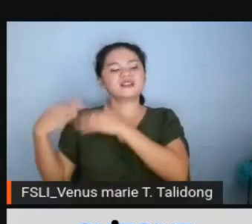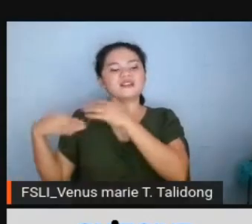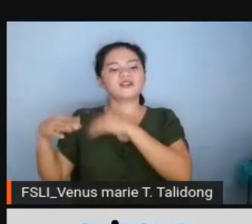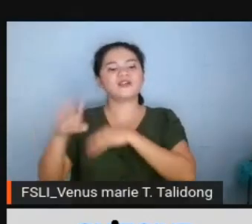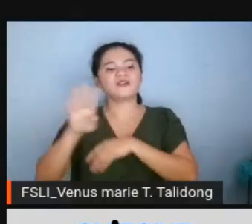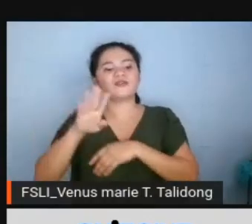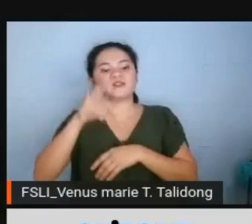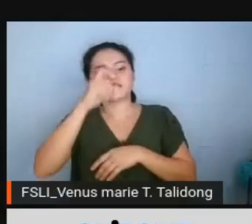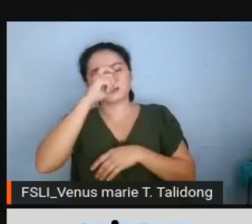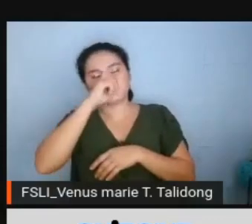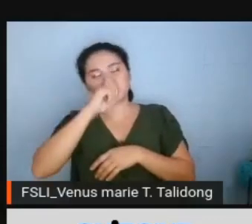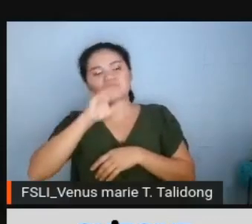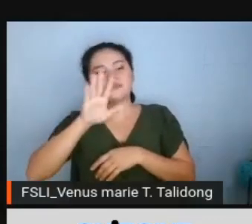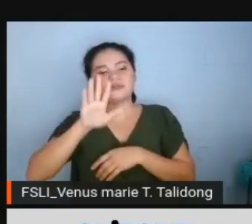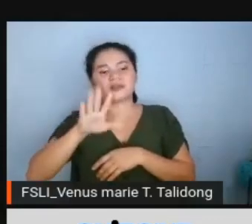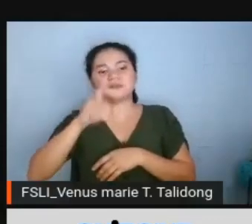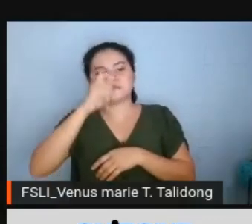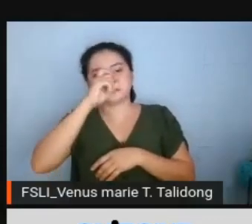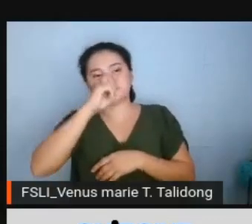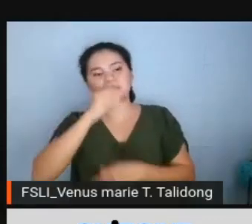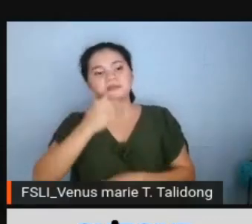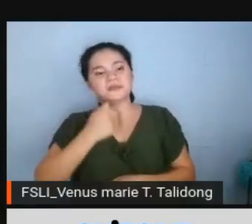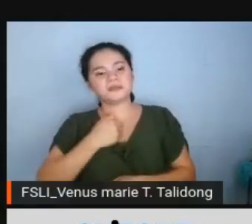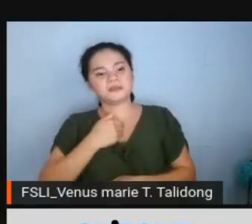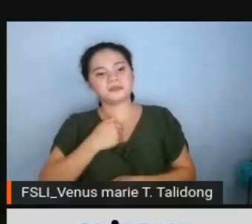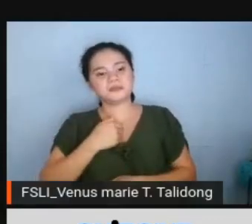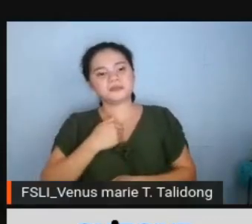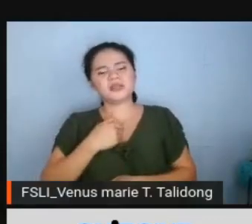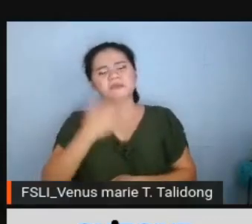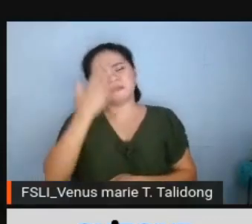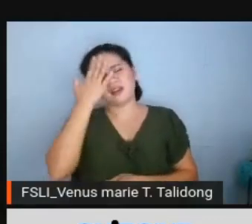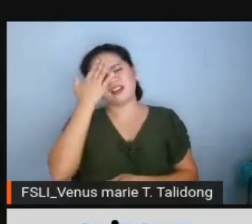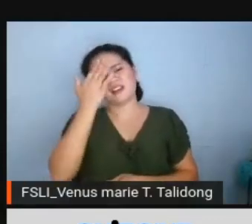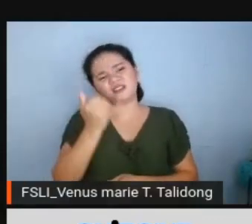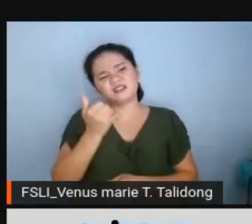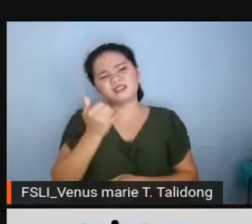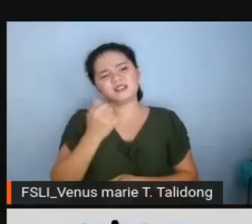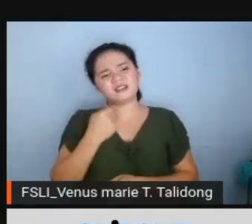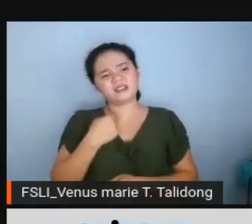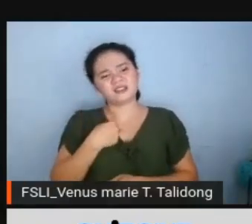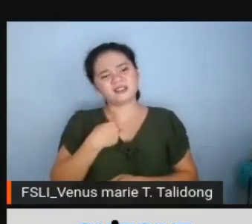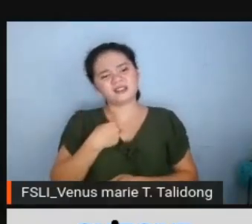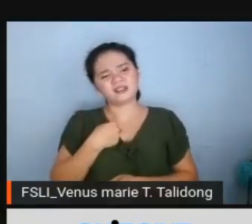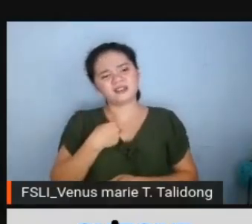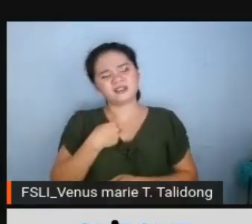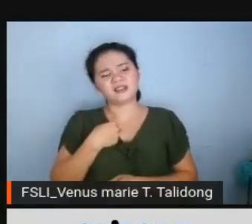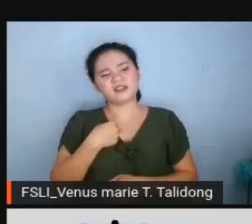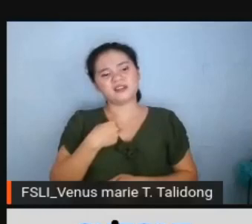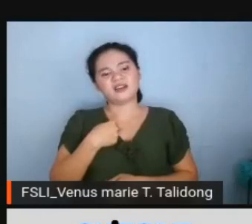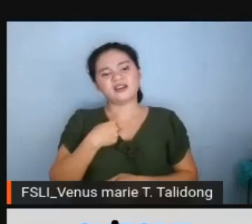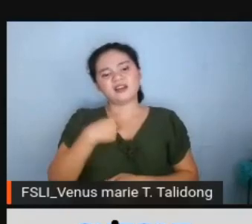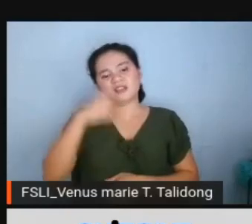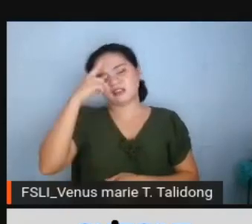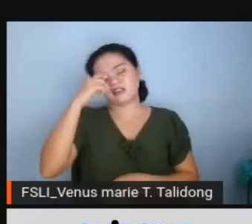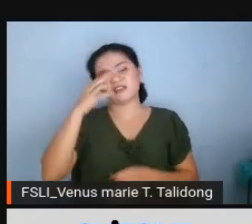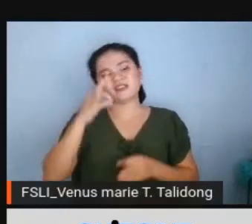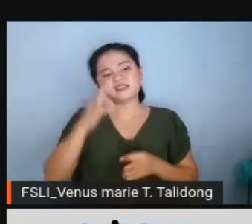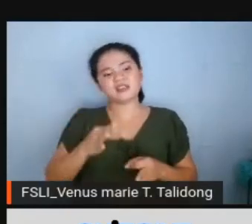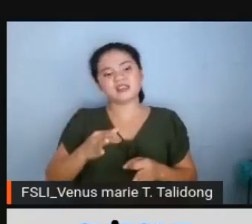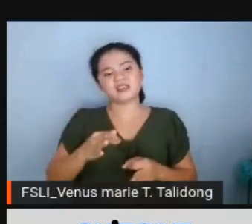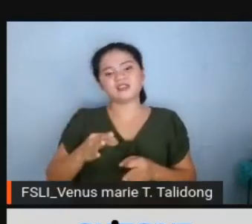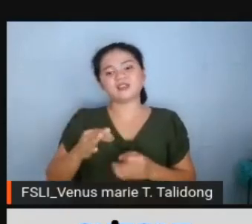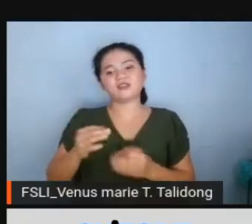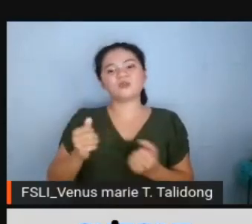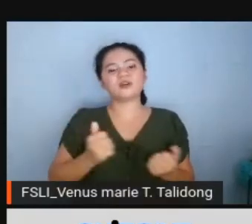imagine, 4 or 5 years old, parang bakit, no? And so they decided to admit me in